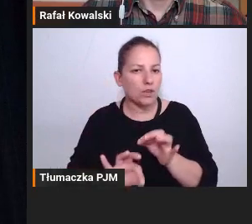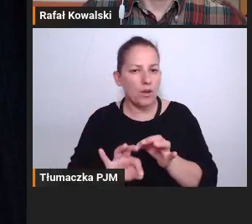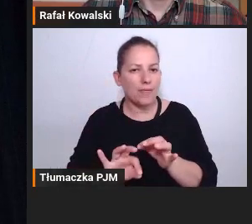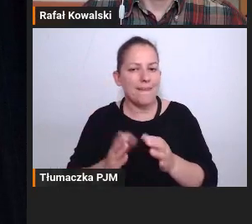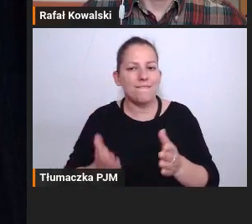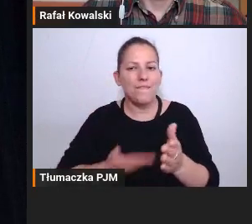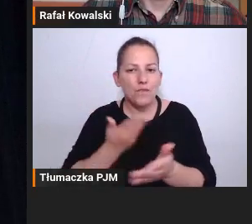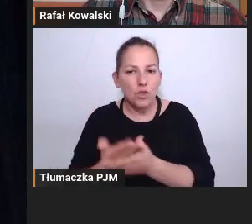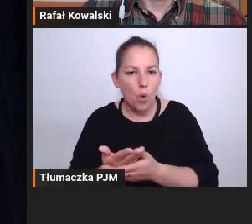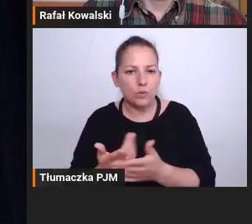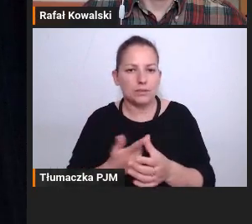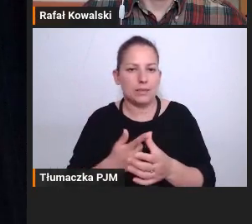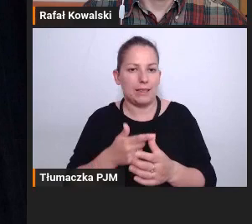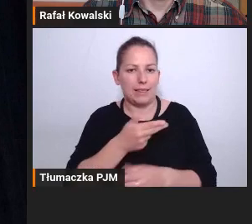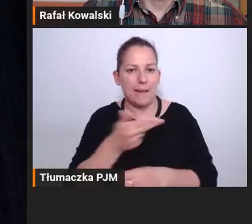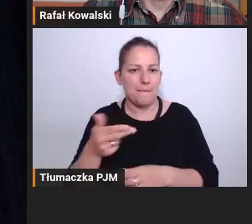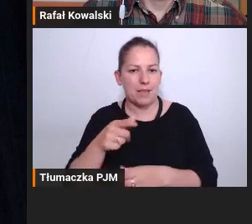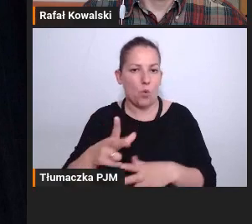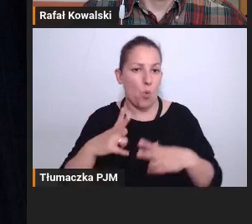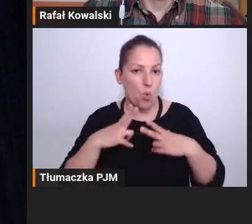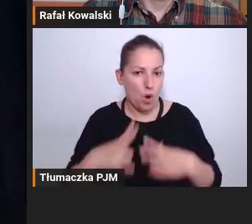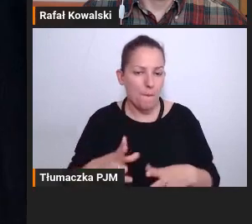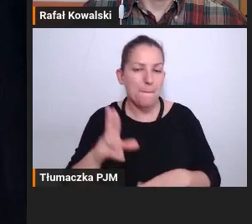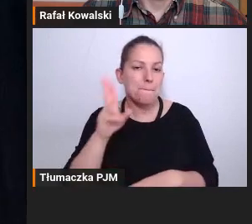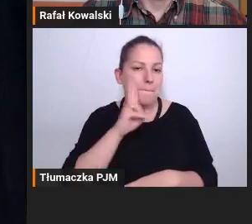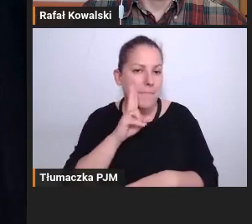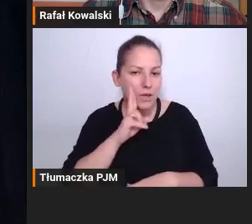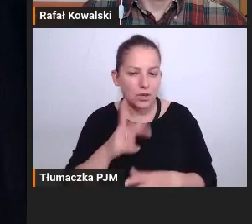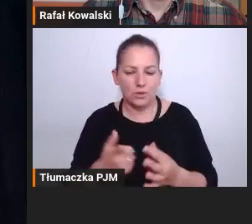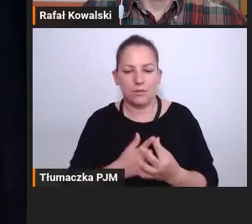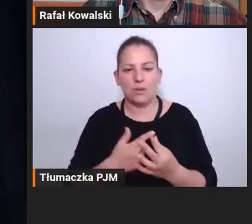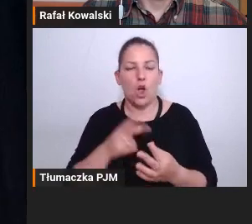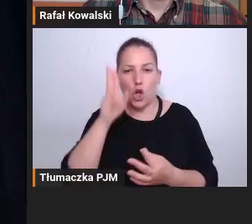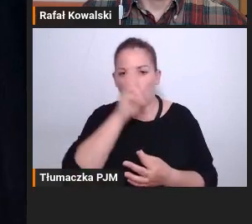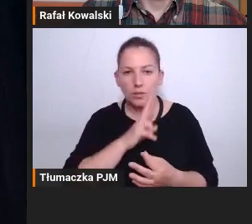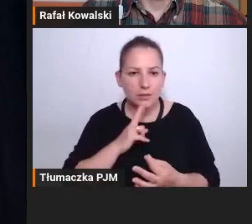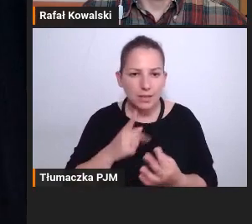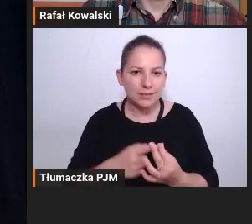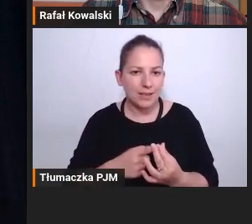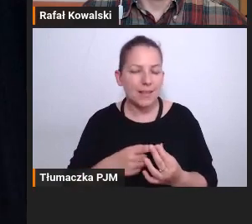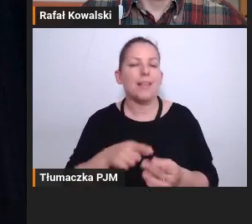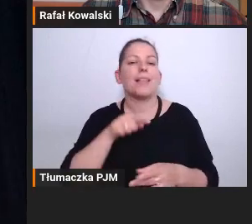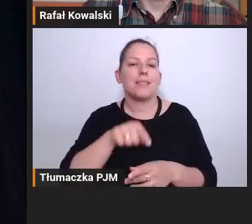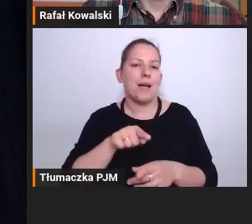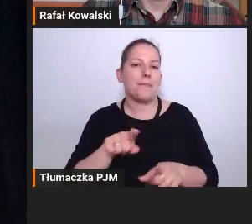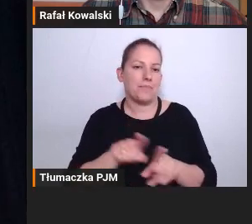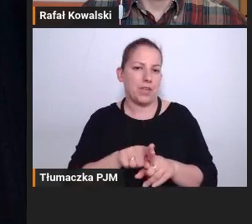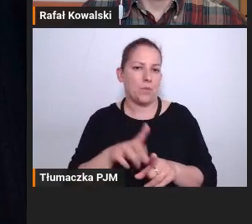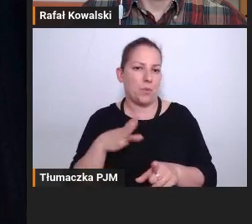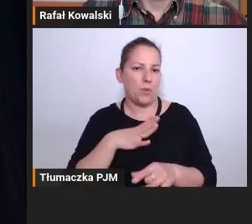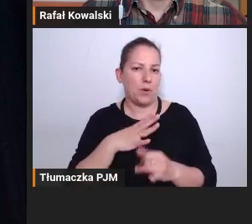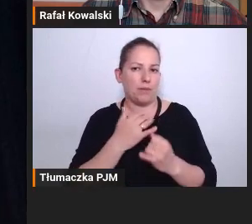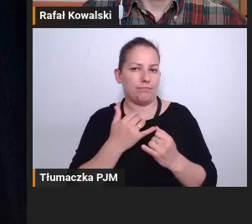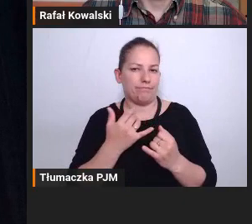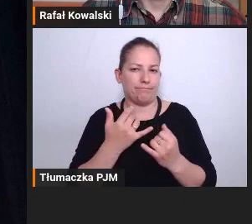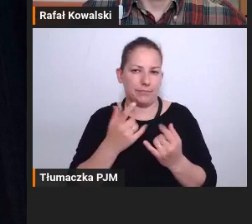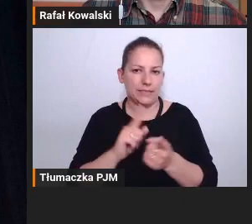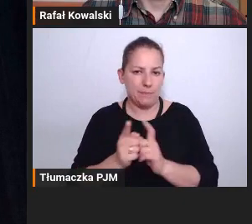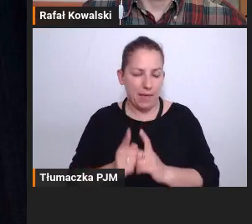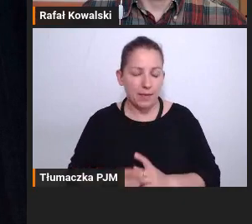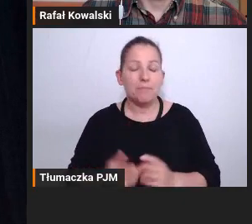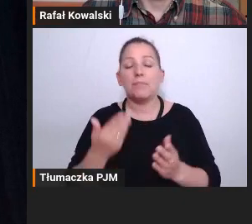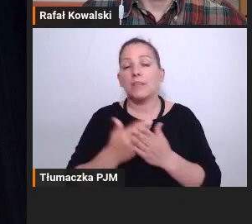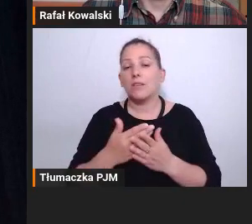wnioski dotyczące tych urlopów macierzyńskich czy rodzicielskich, bo tam też były pewnego rodzaju zmiany. Dlatego